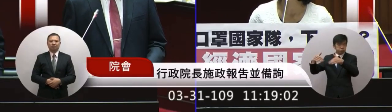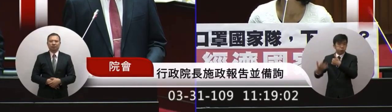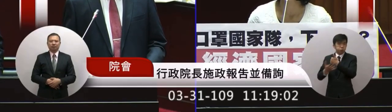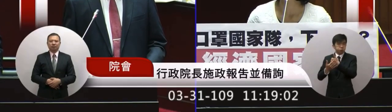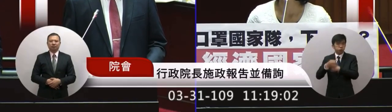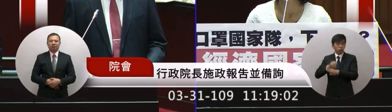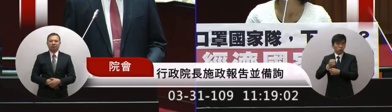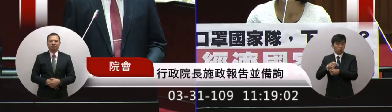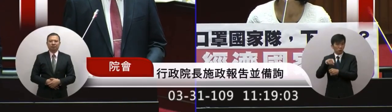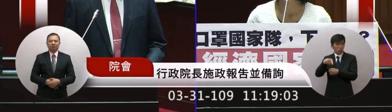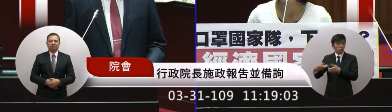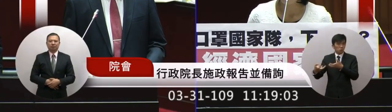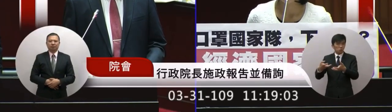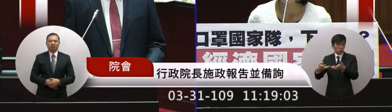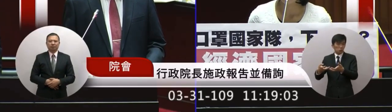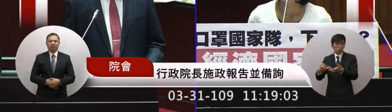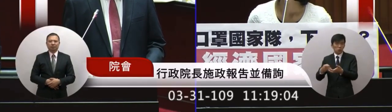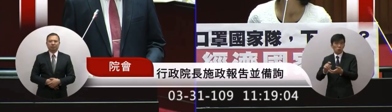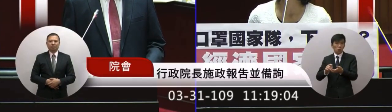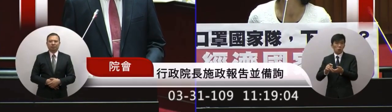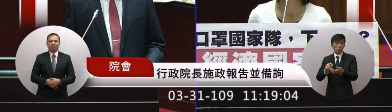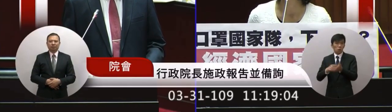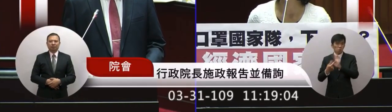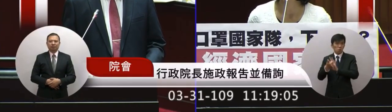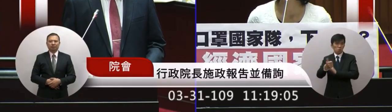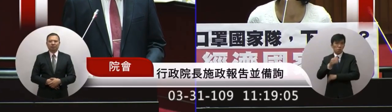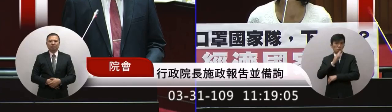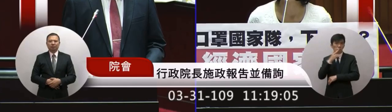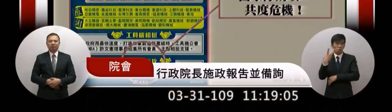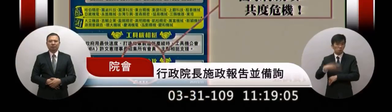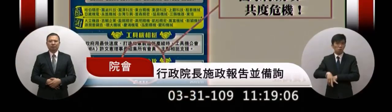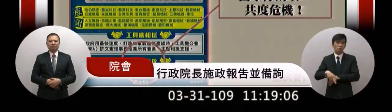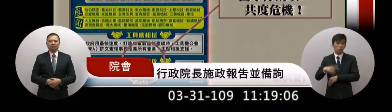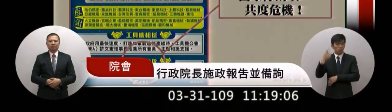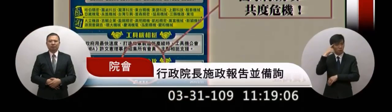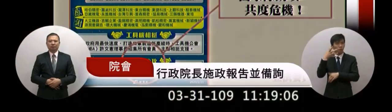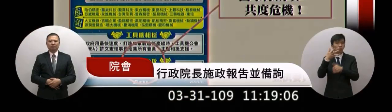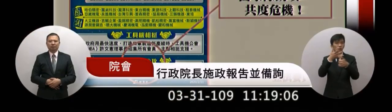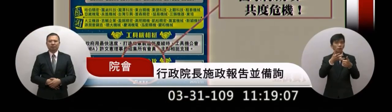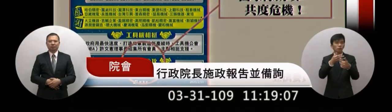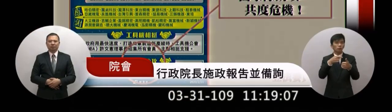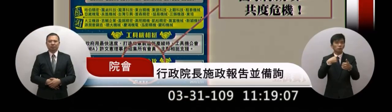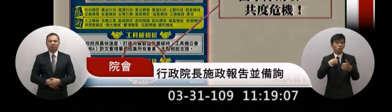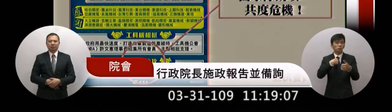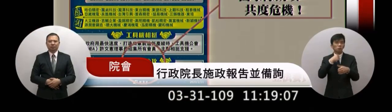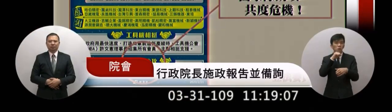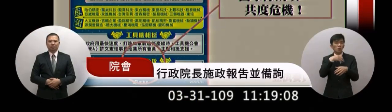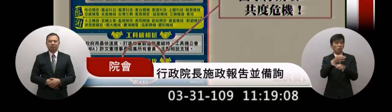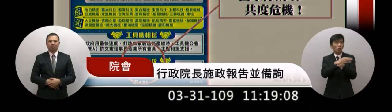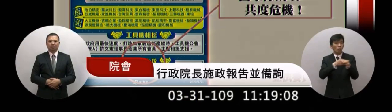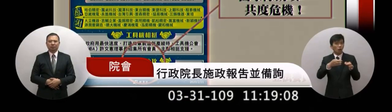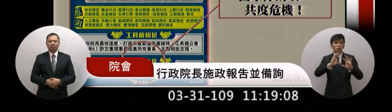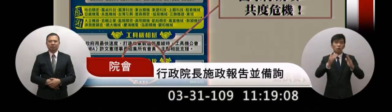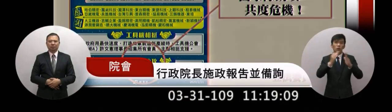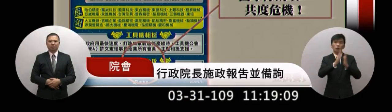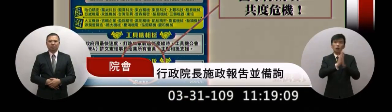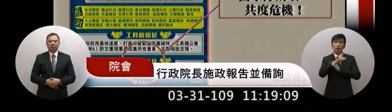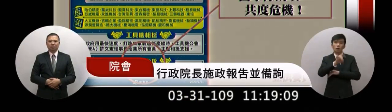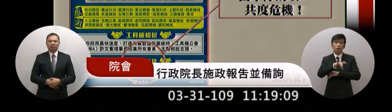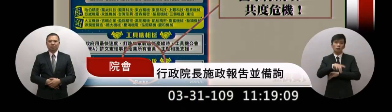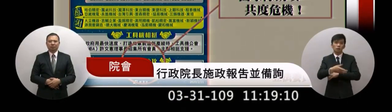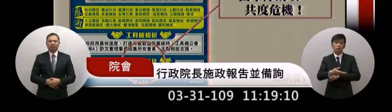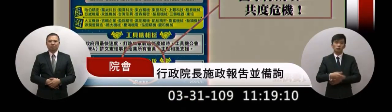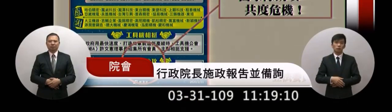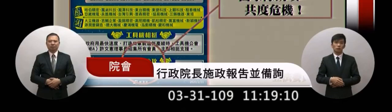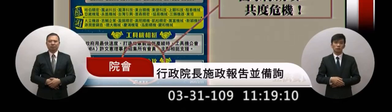实是创造了台湾的奇迹，但是接下来大家想问的是，那我们的经济国家队在哪里呢？我们其实